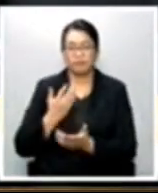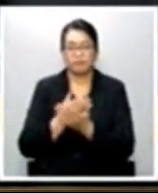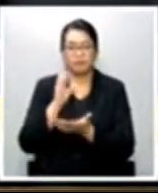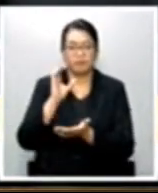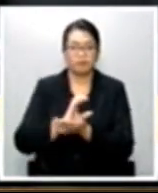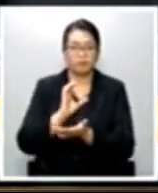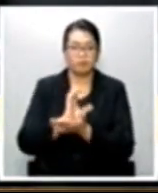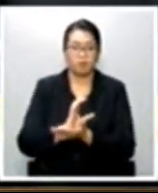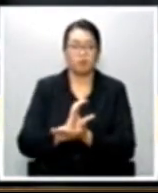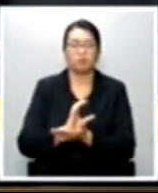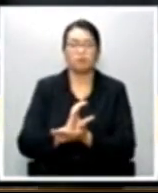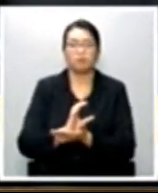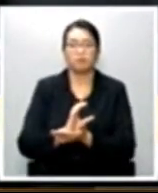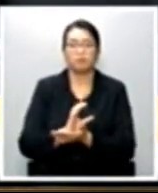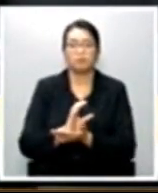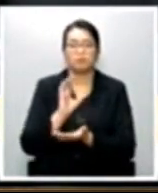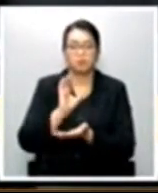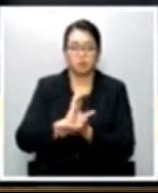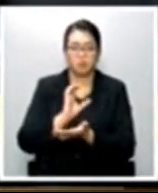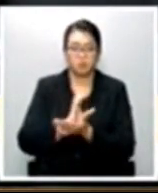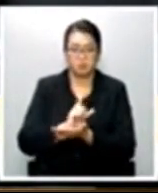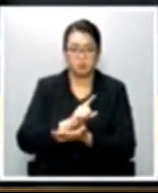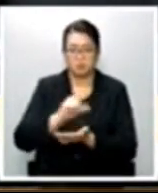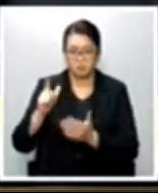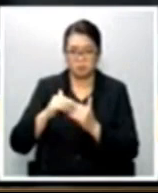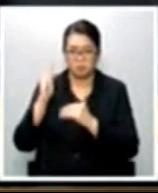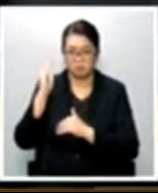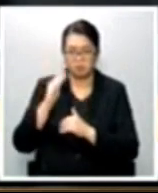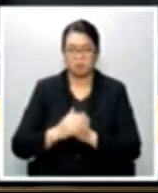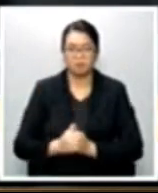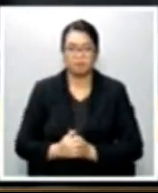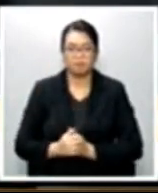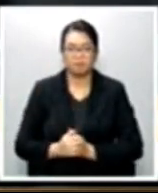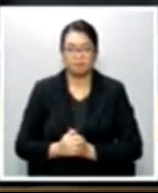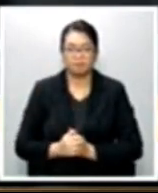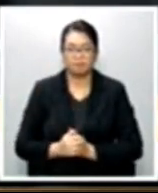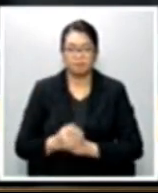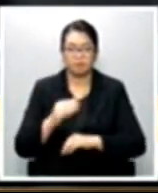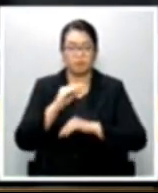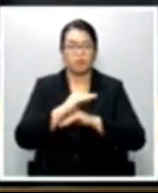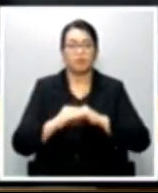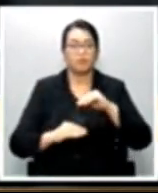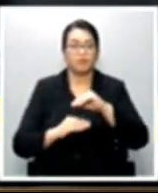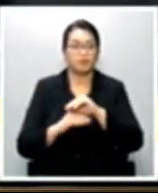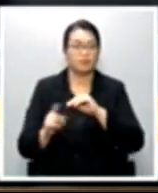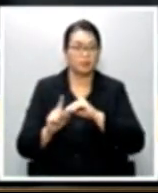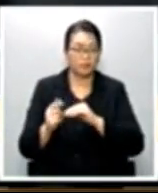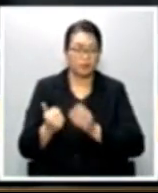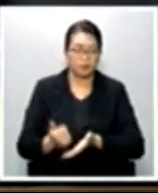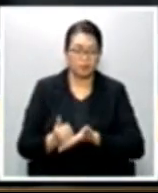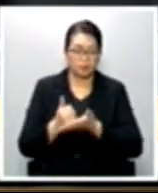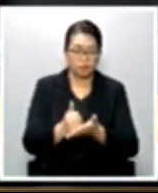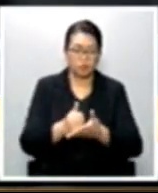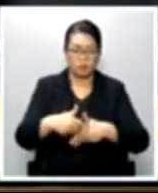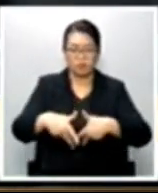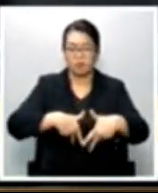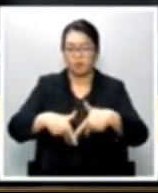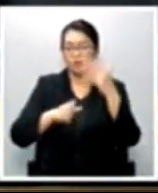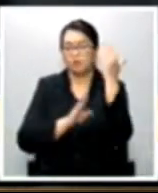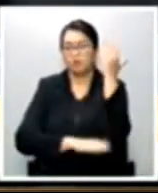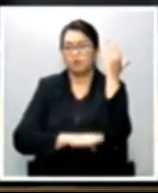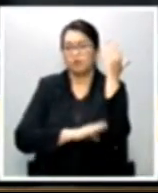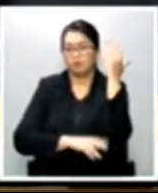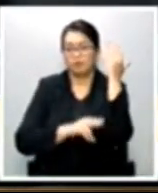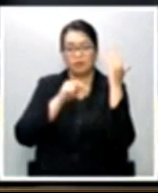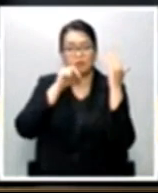ซึ่งรวมเป็นงบประมาณค่าที่ดินด้วยซึ่งโครงการนี้ท่านประธานครับเป็นโครงการที่บรรเทาอุทกภัย